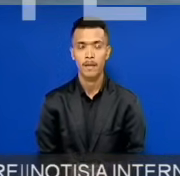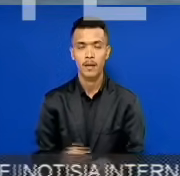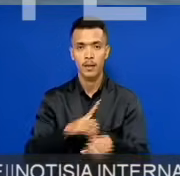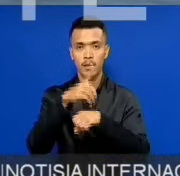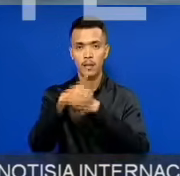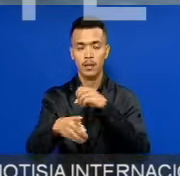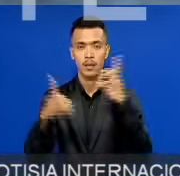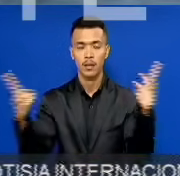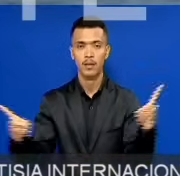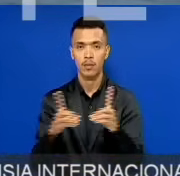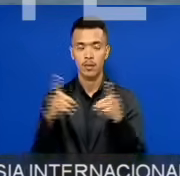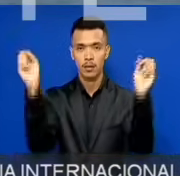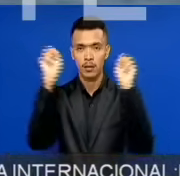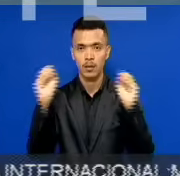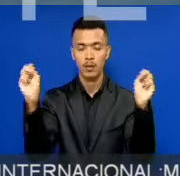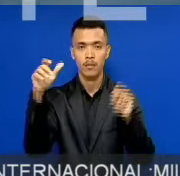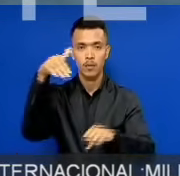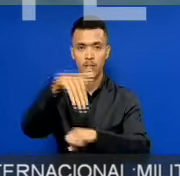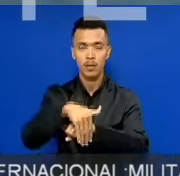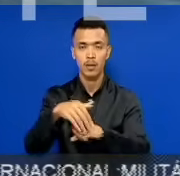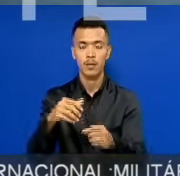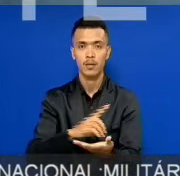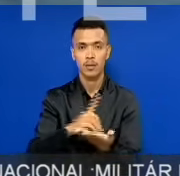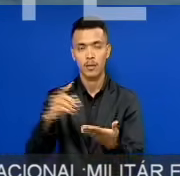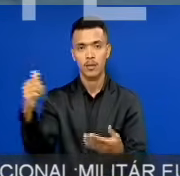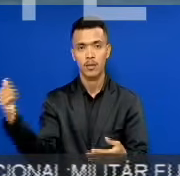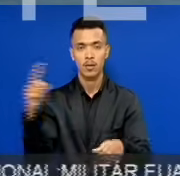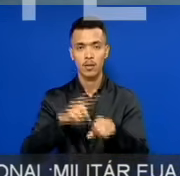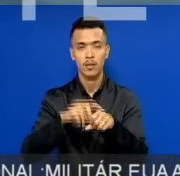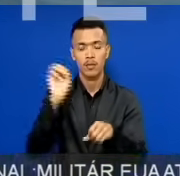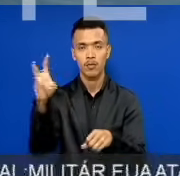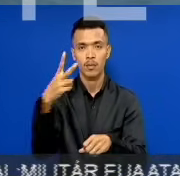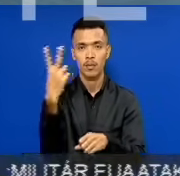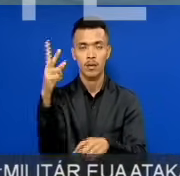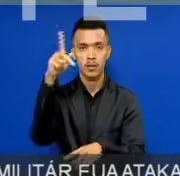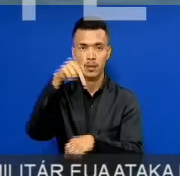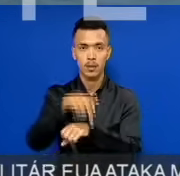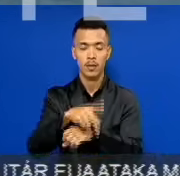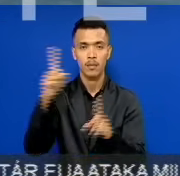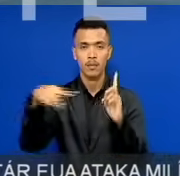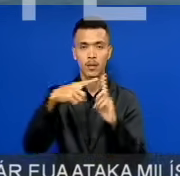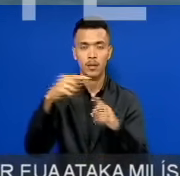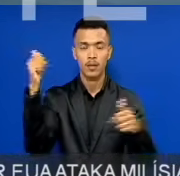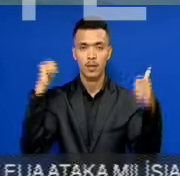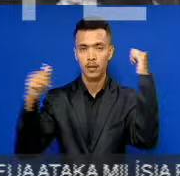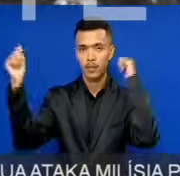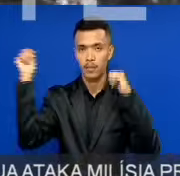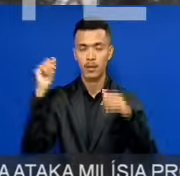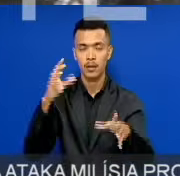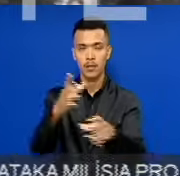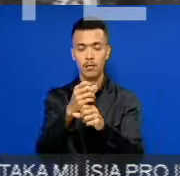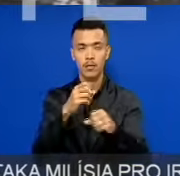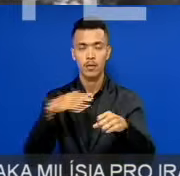Incidente ne acontece ia sábado calan semana kotuk mai jamenus tuku sanulu rasan rua calan. Bahira halau hela atividade luku ika iha tasi